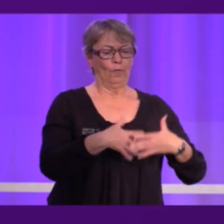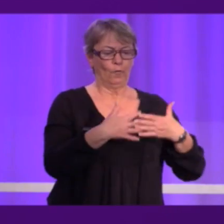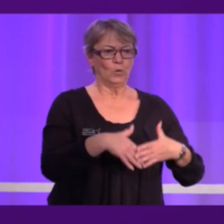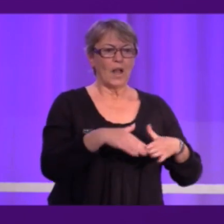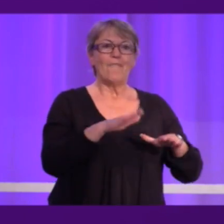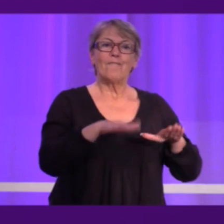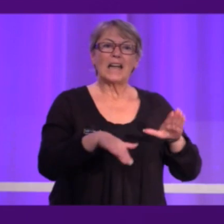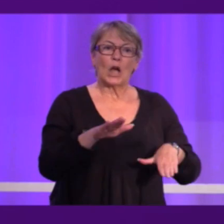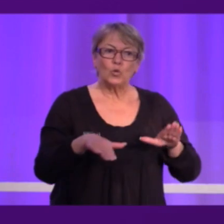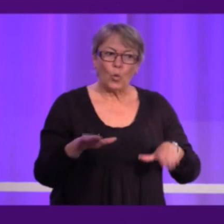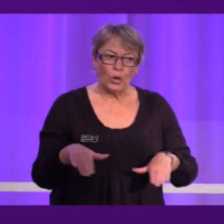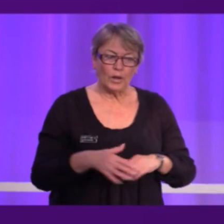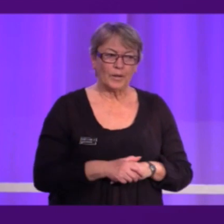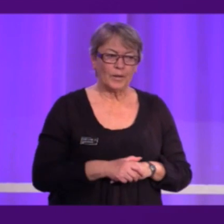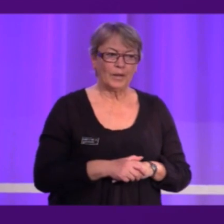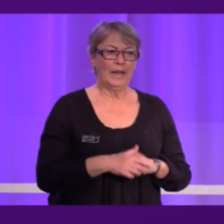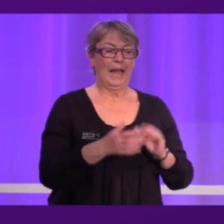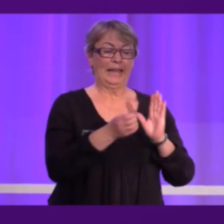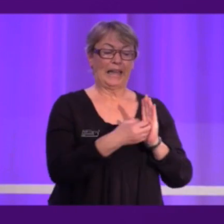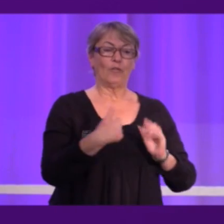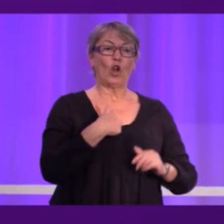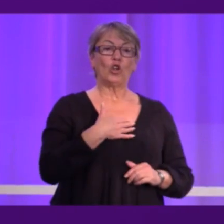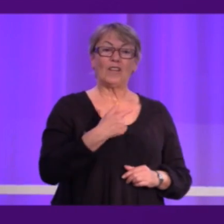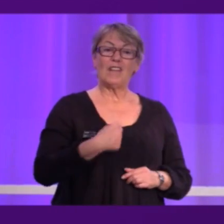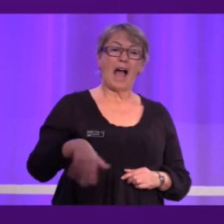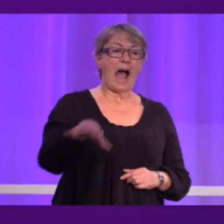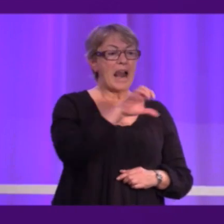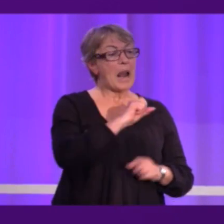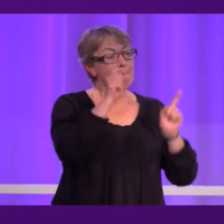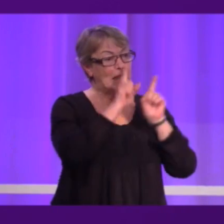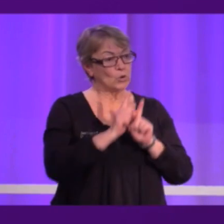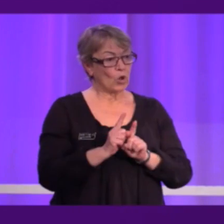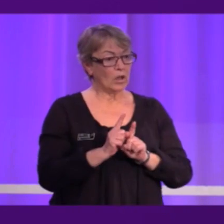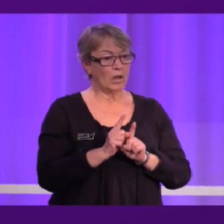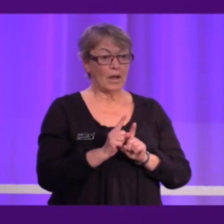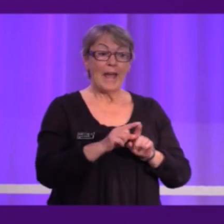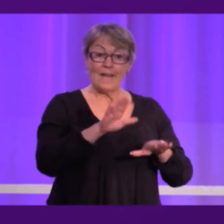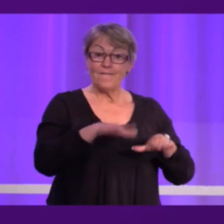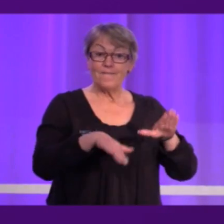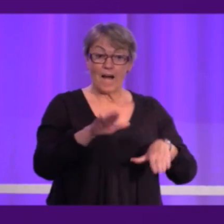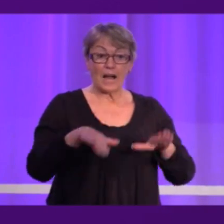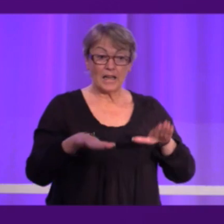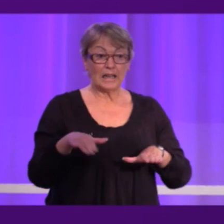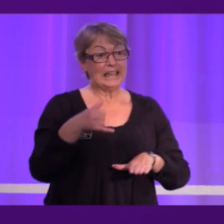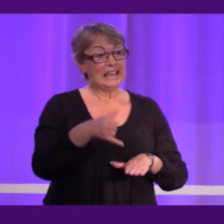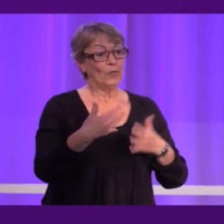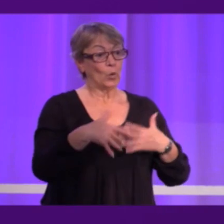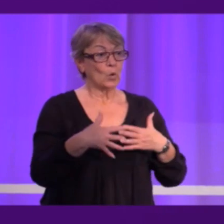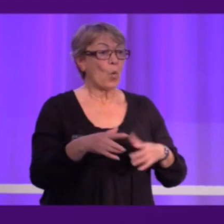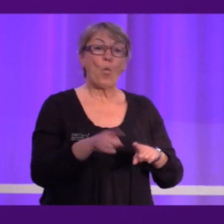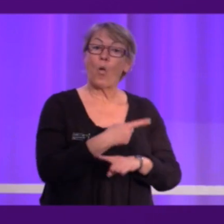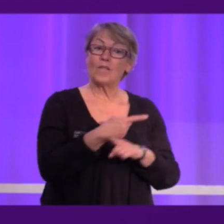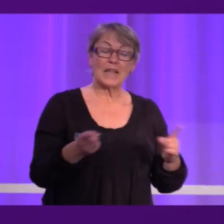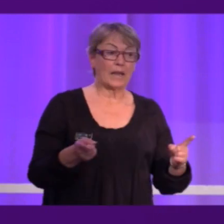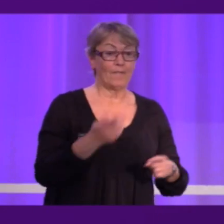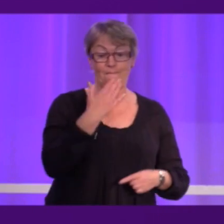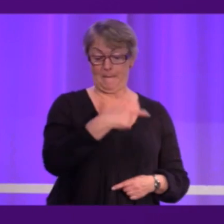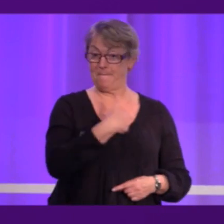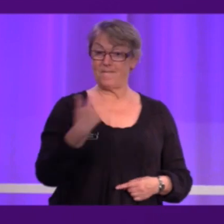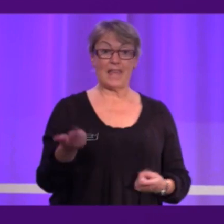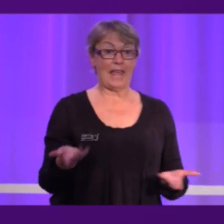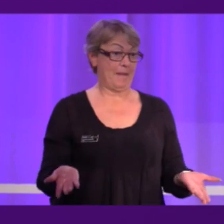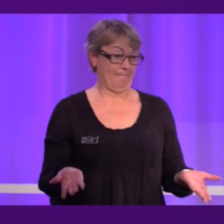funktionsvariation. För jag tycker att vi alla människor varierar i funktion oavsett vem vi är.